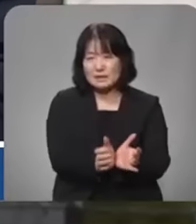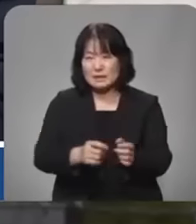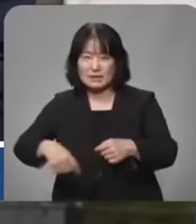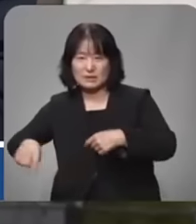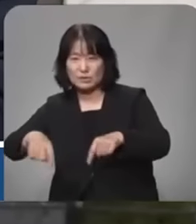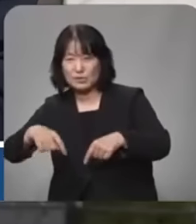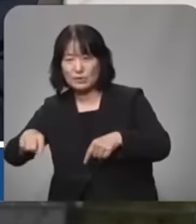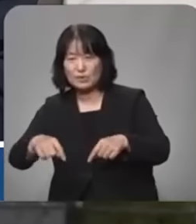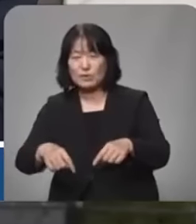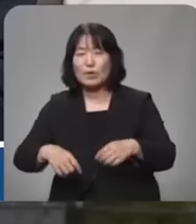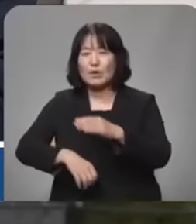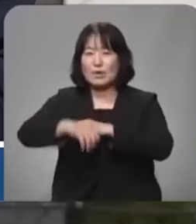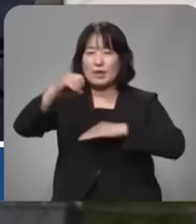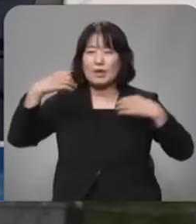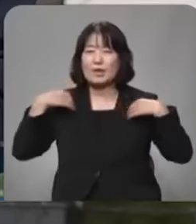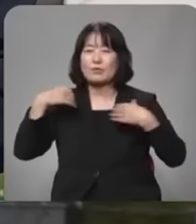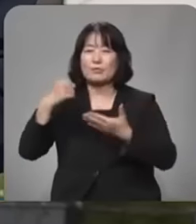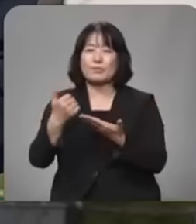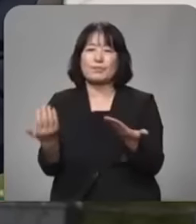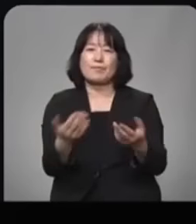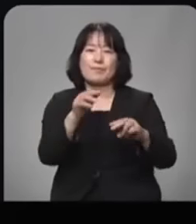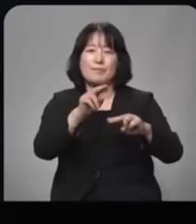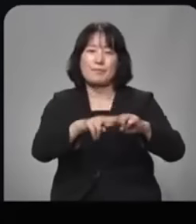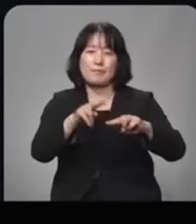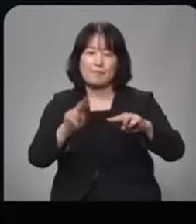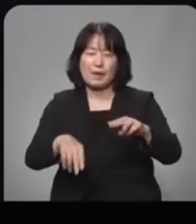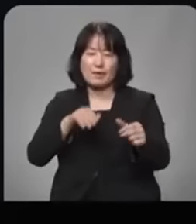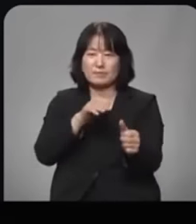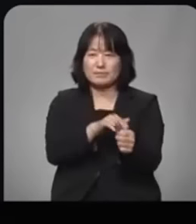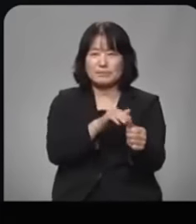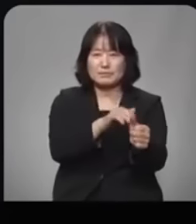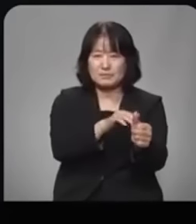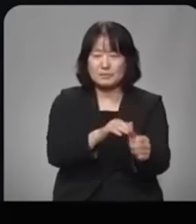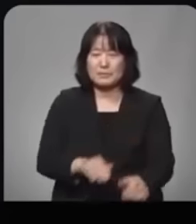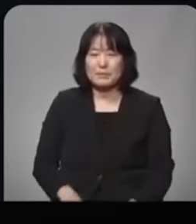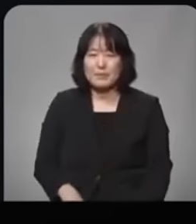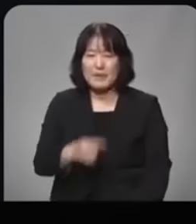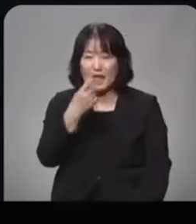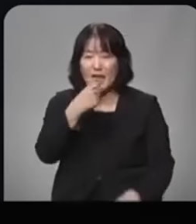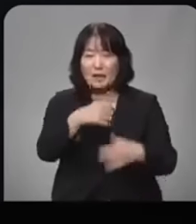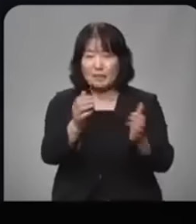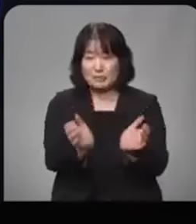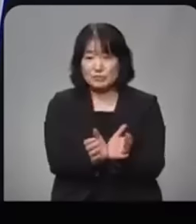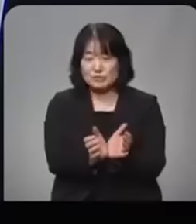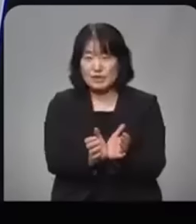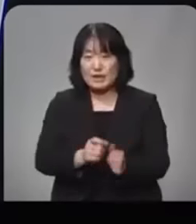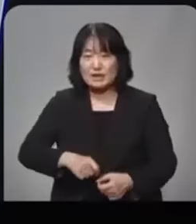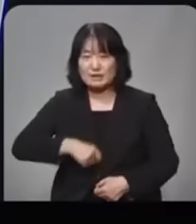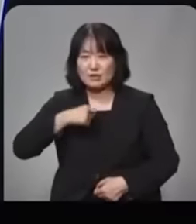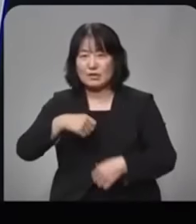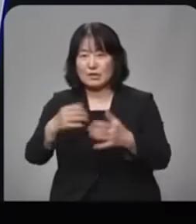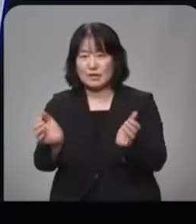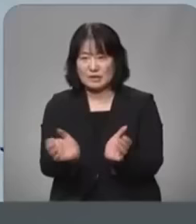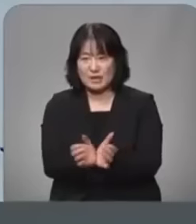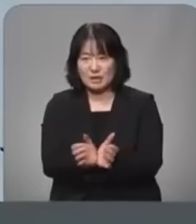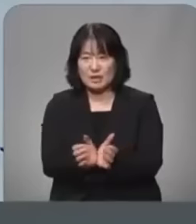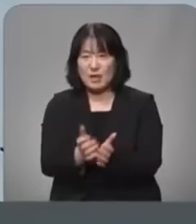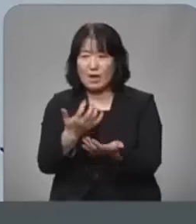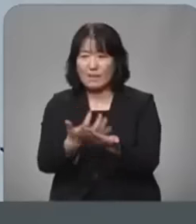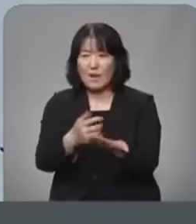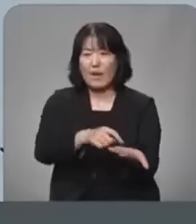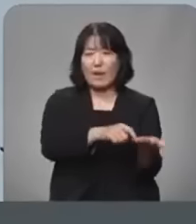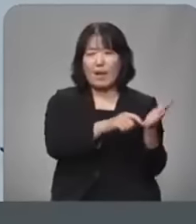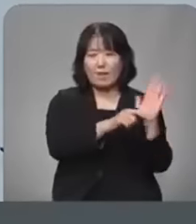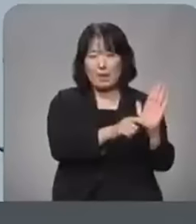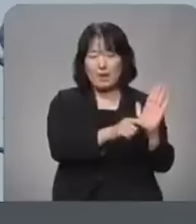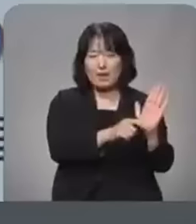군수의 사퇴를 촉구하는 목소리가 높아지고 있습니다 더불어민주당과 사회민주당 정의당은 각각 논평과 성명